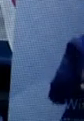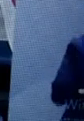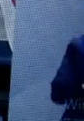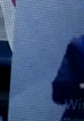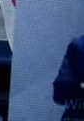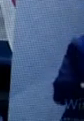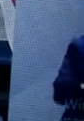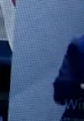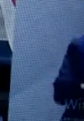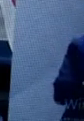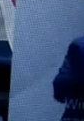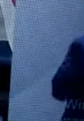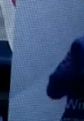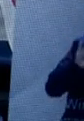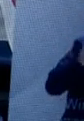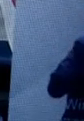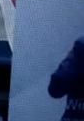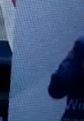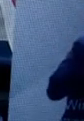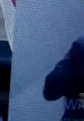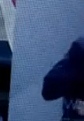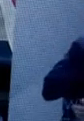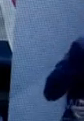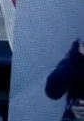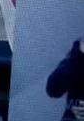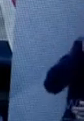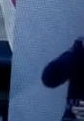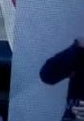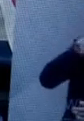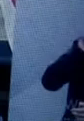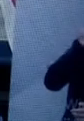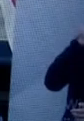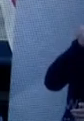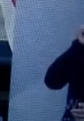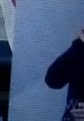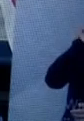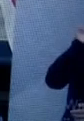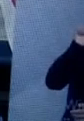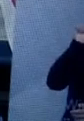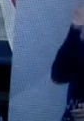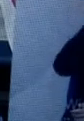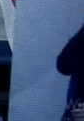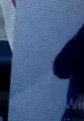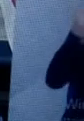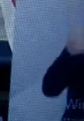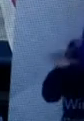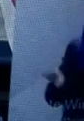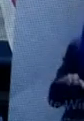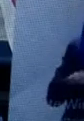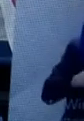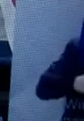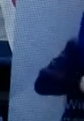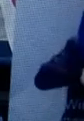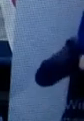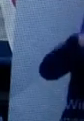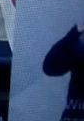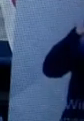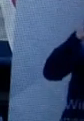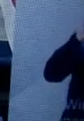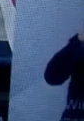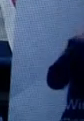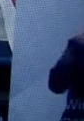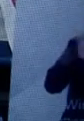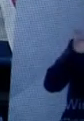menggunakan pakai aplikasi My Sejahtera yang telah dibangunkan oleh kerajaan untuk membolehkan